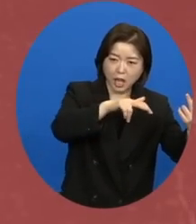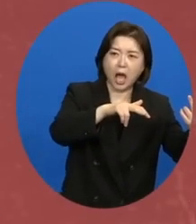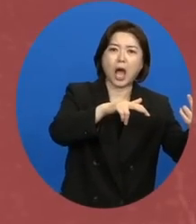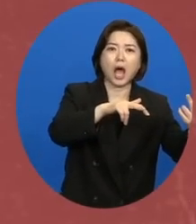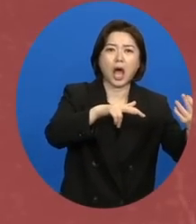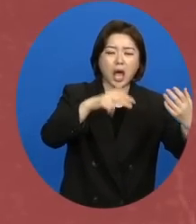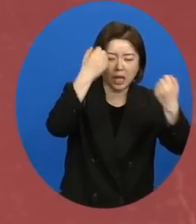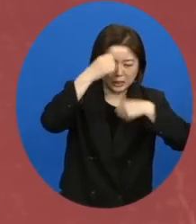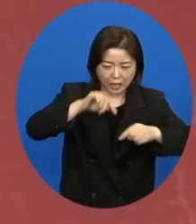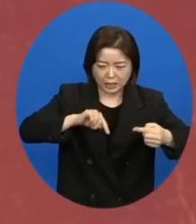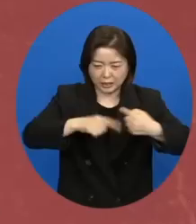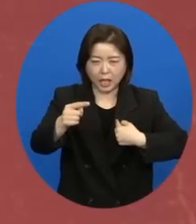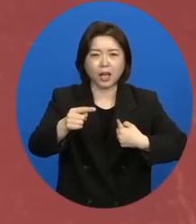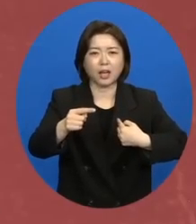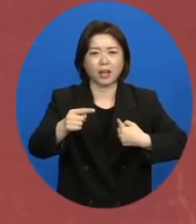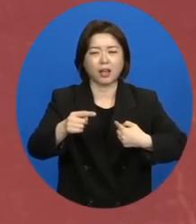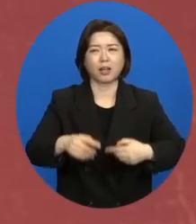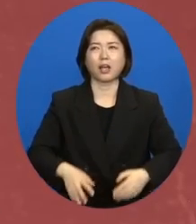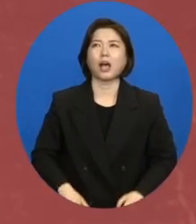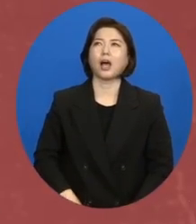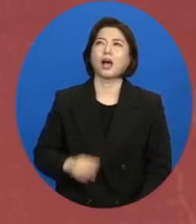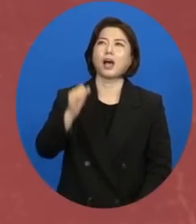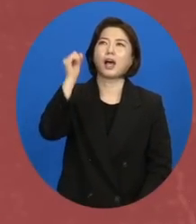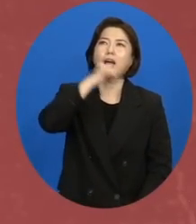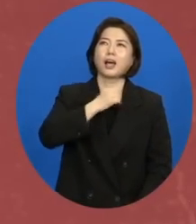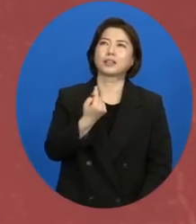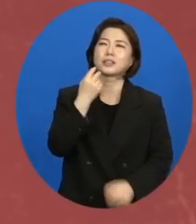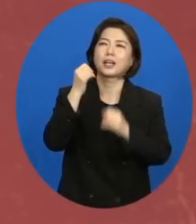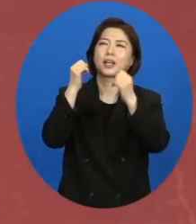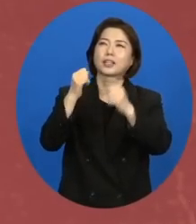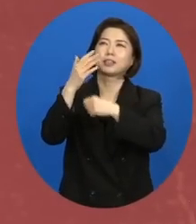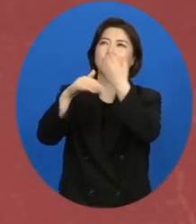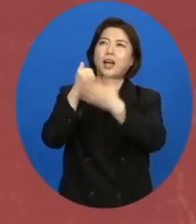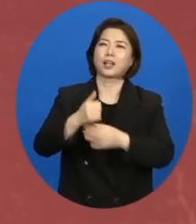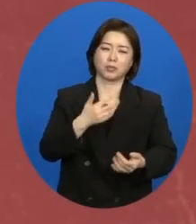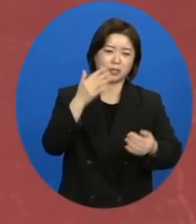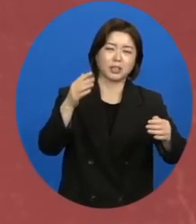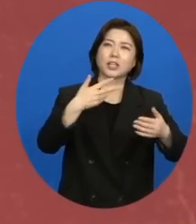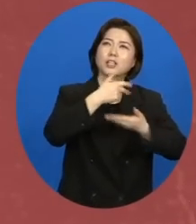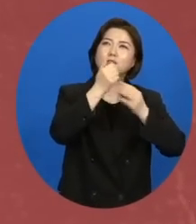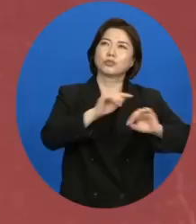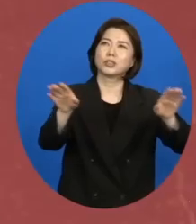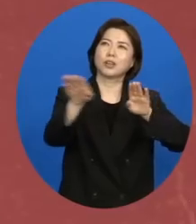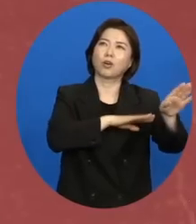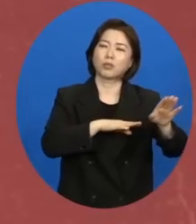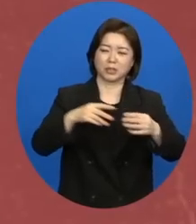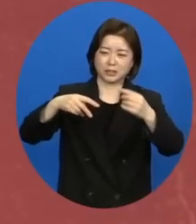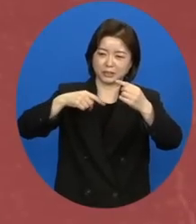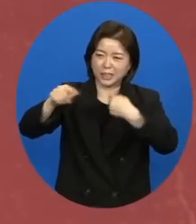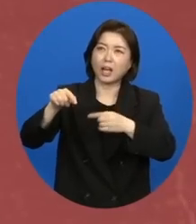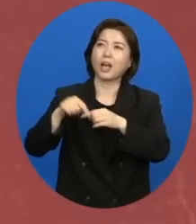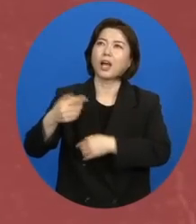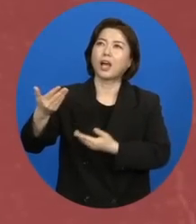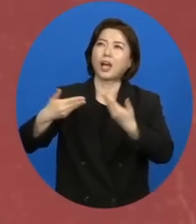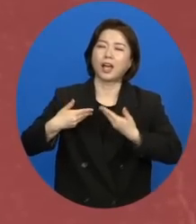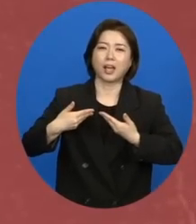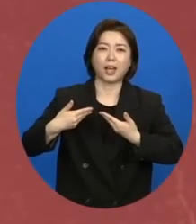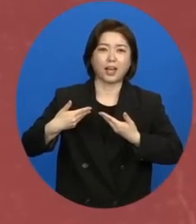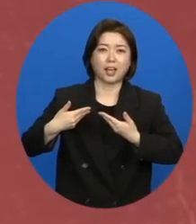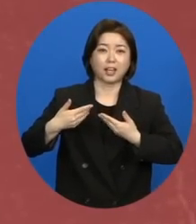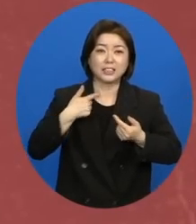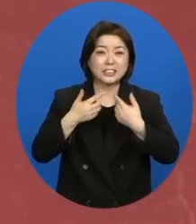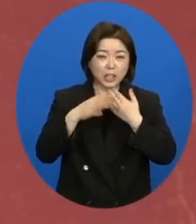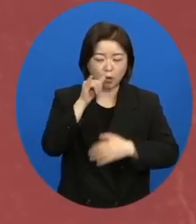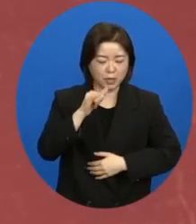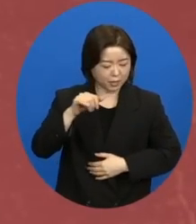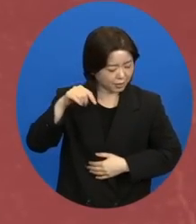부러졌어요. 그때부터는 살아계신 하나님, 주일 어기면 다리를 부러뜨리신 하나님. 이렇게 체험했어요. 그다음부터